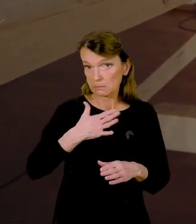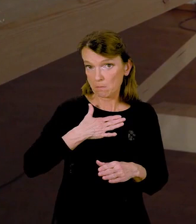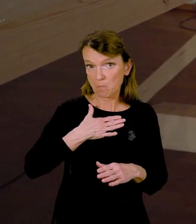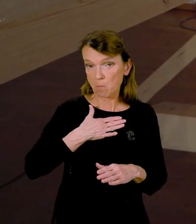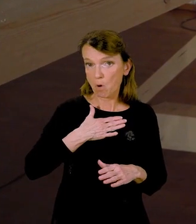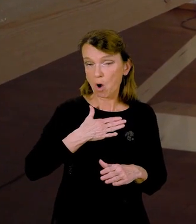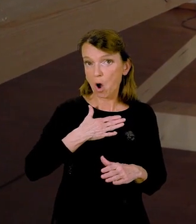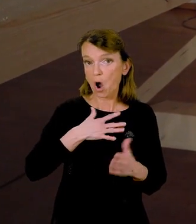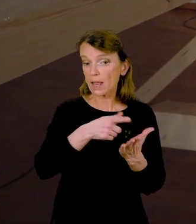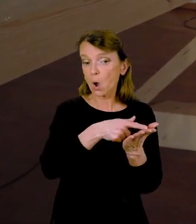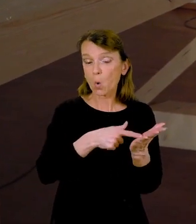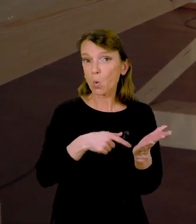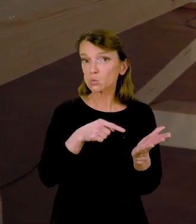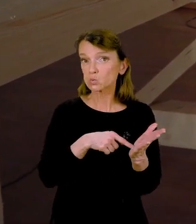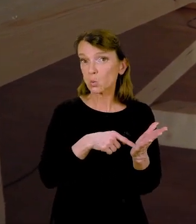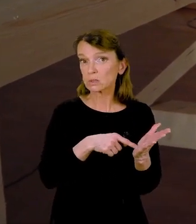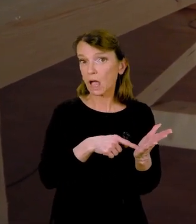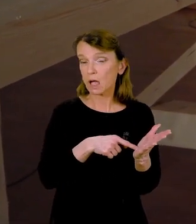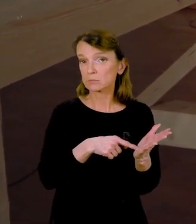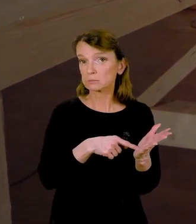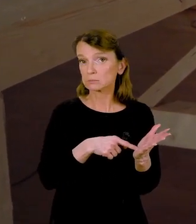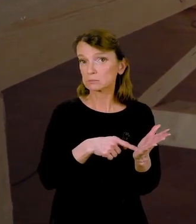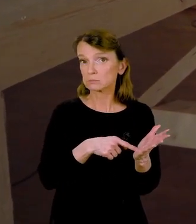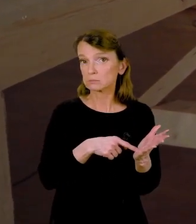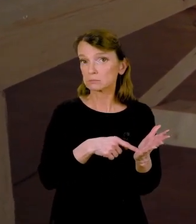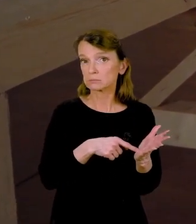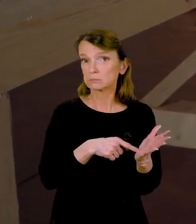moja usoda.